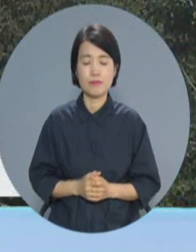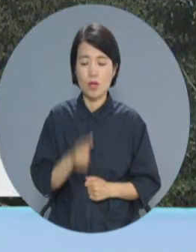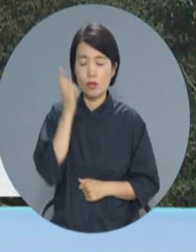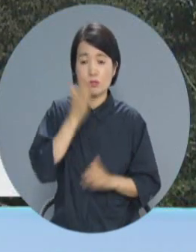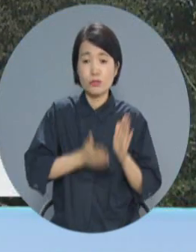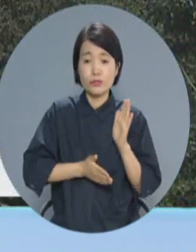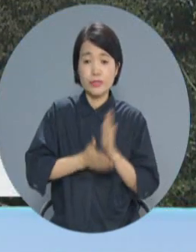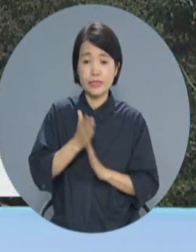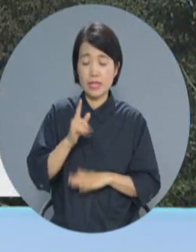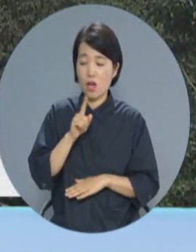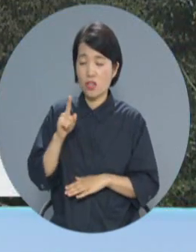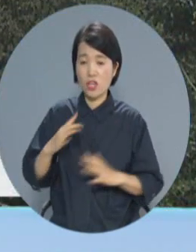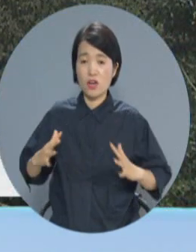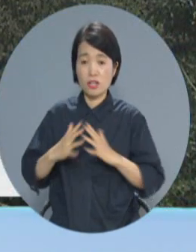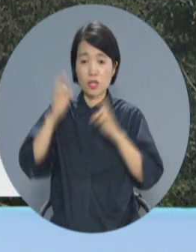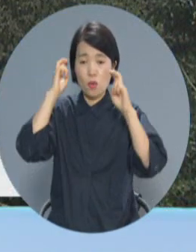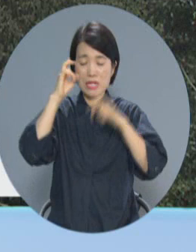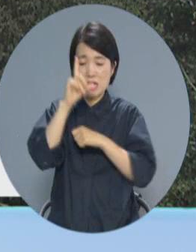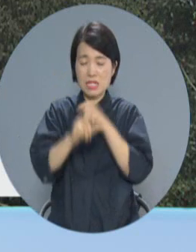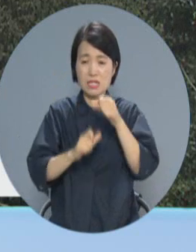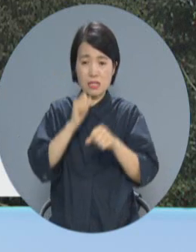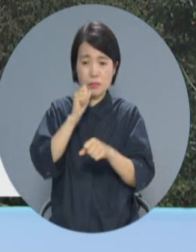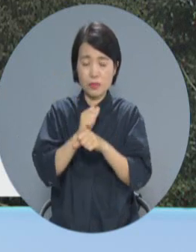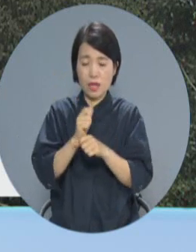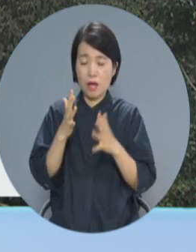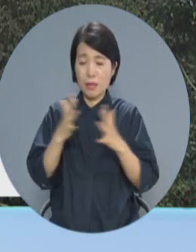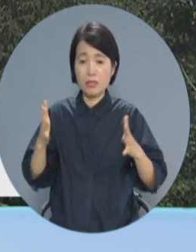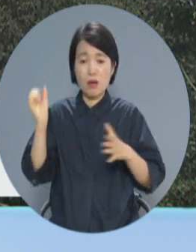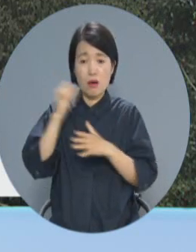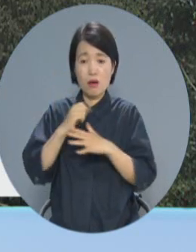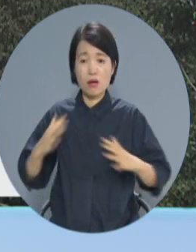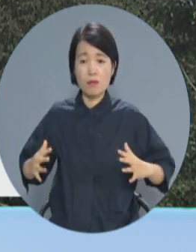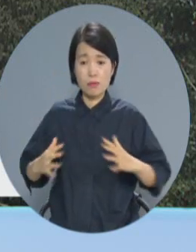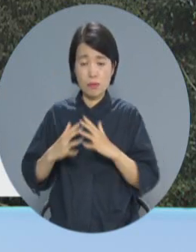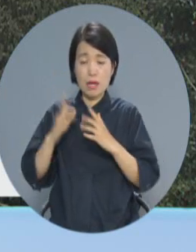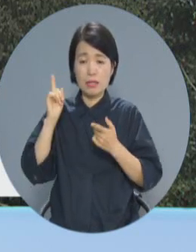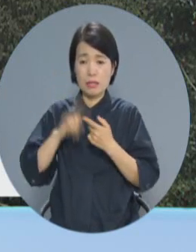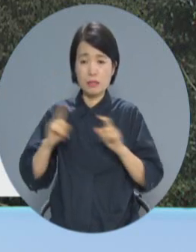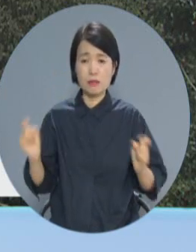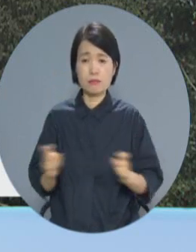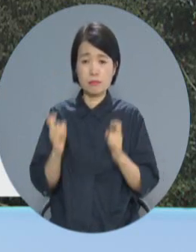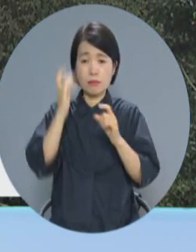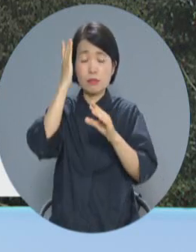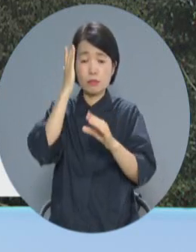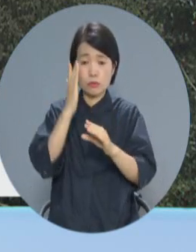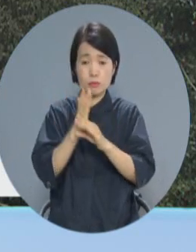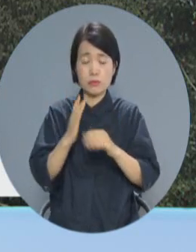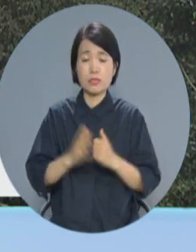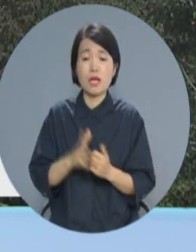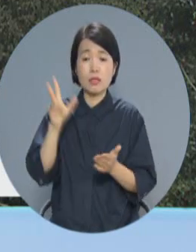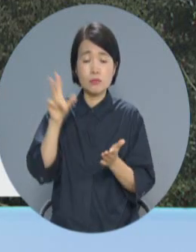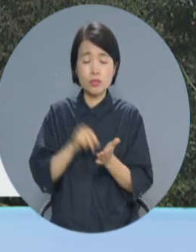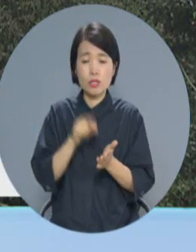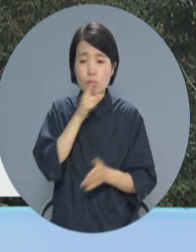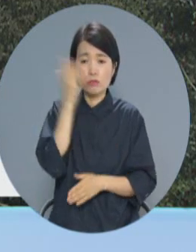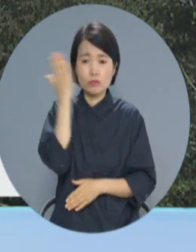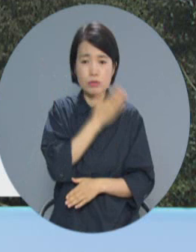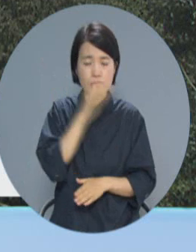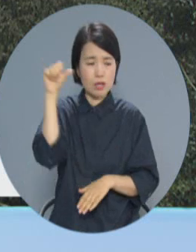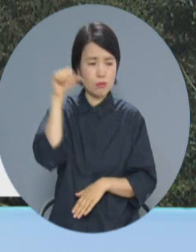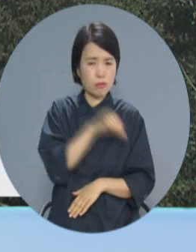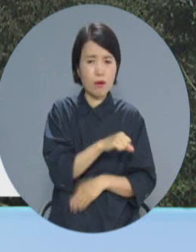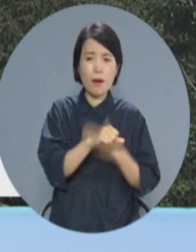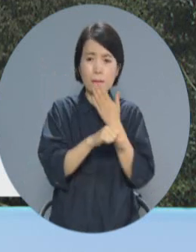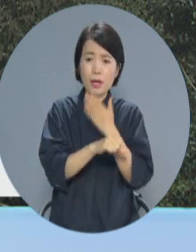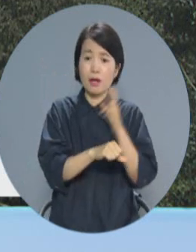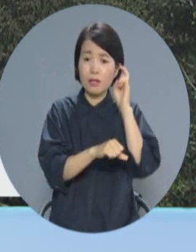여수 씨가 한 건설업체와 15년 동안 아파트 허가 관련 분쟁을 벌이고 있습니다. 문제는 여수 씨의 패소 가능성이